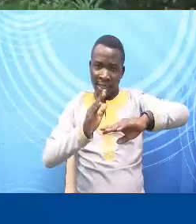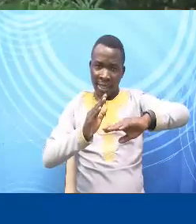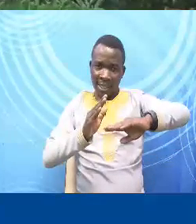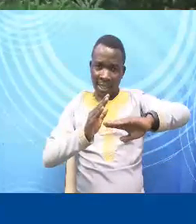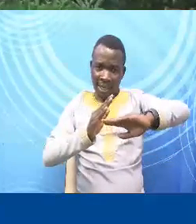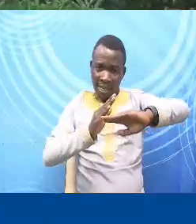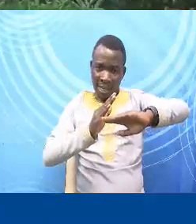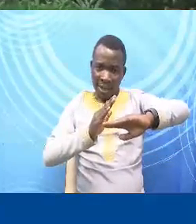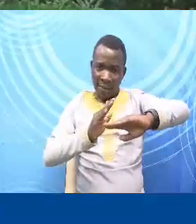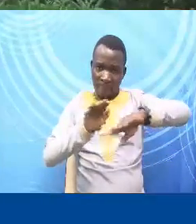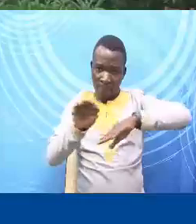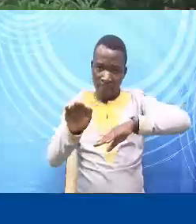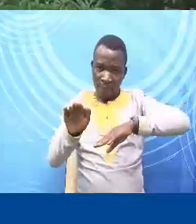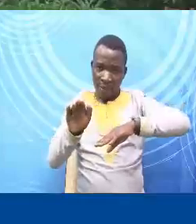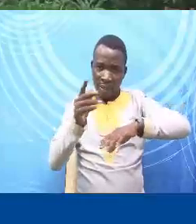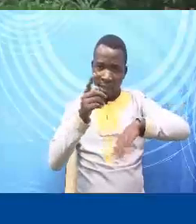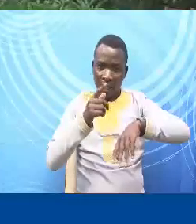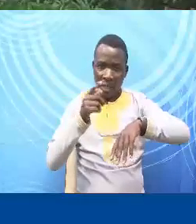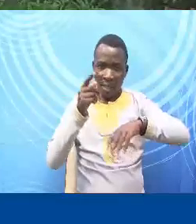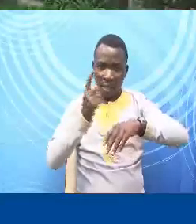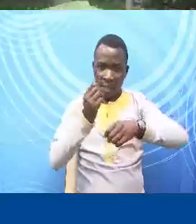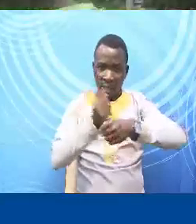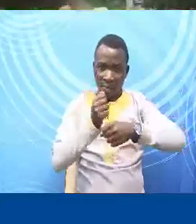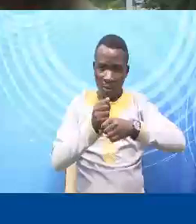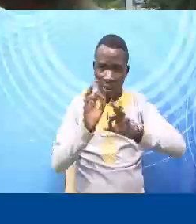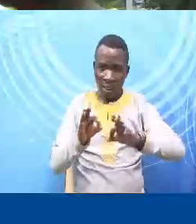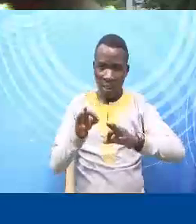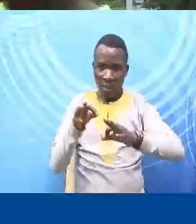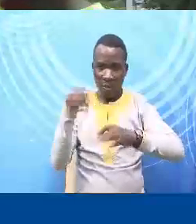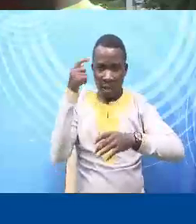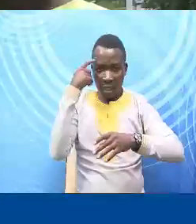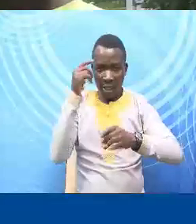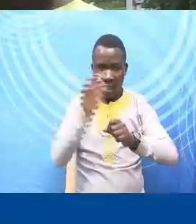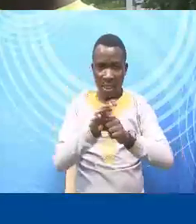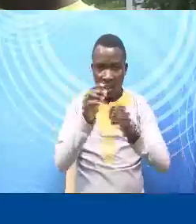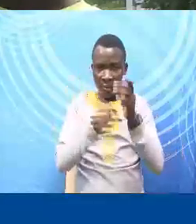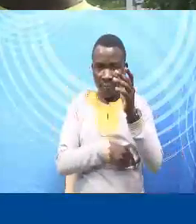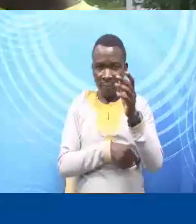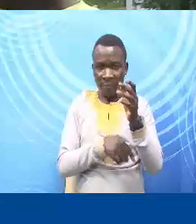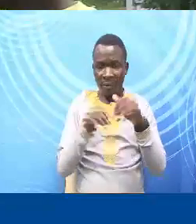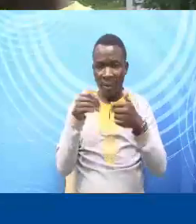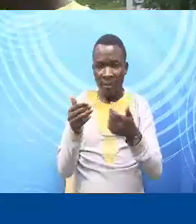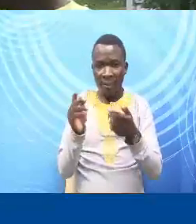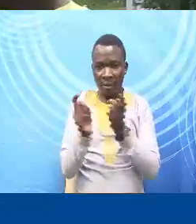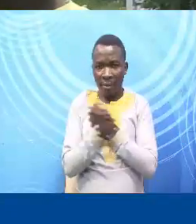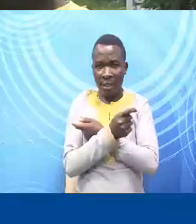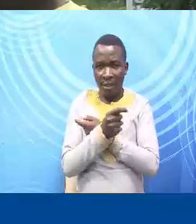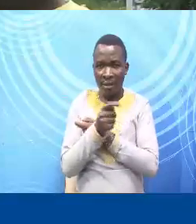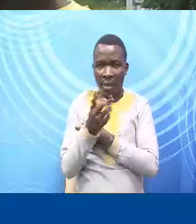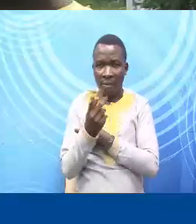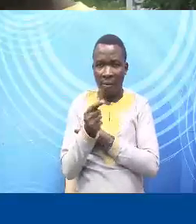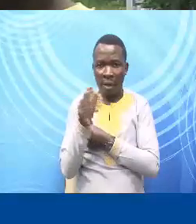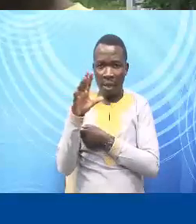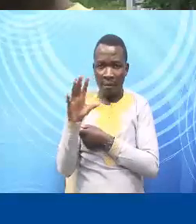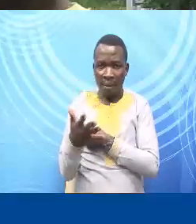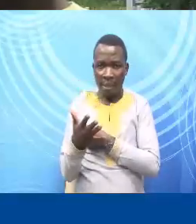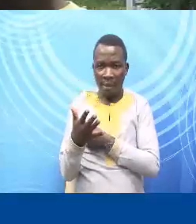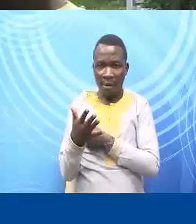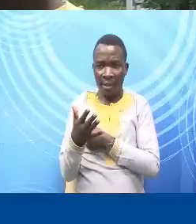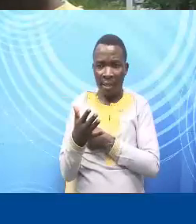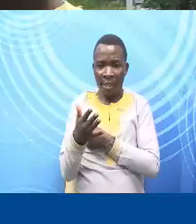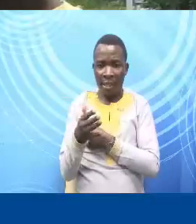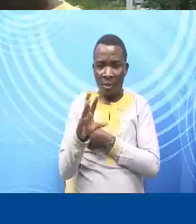yagiye nko gukora akantu ko abanza ku medita nungu mushobora kurangiza cyane wahindura inote ya bitanu ndi muri mood le